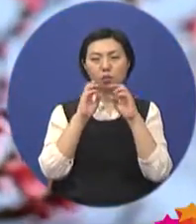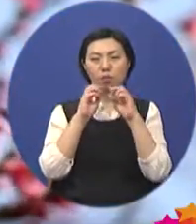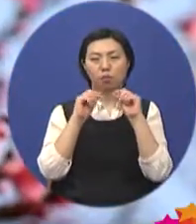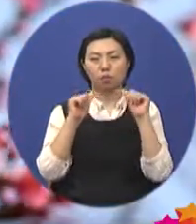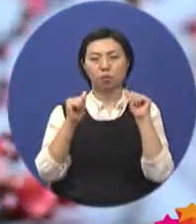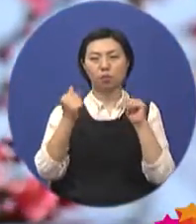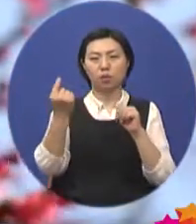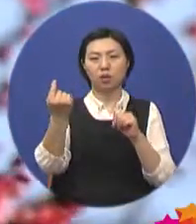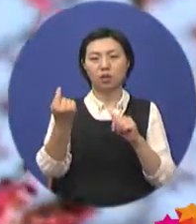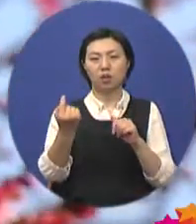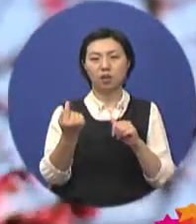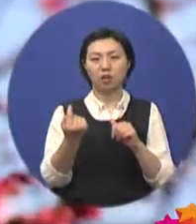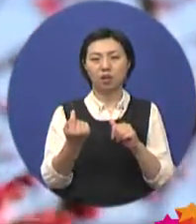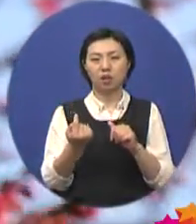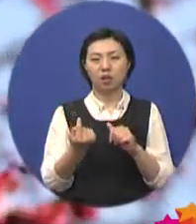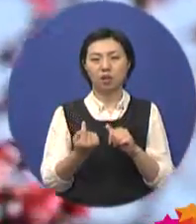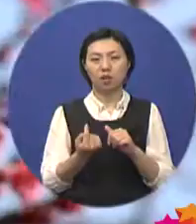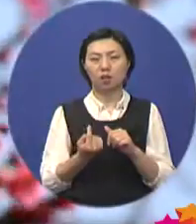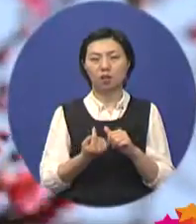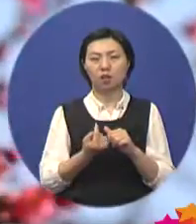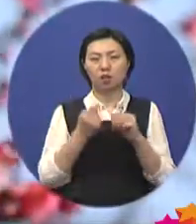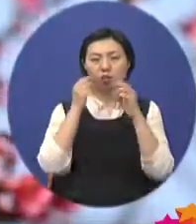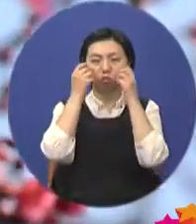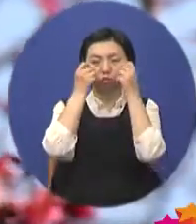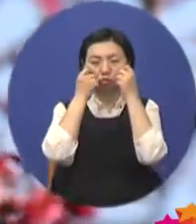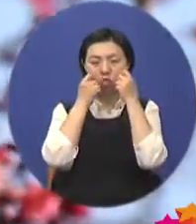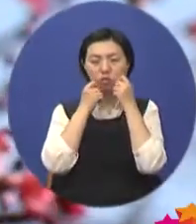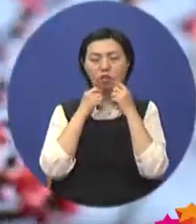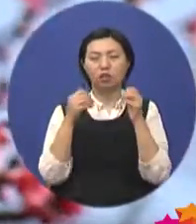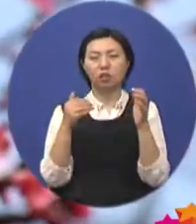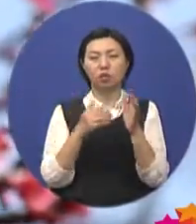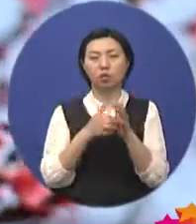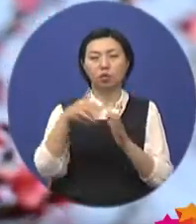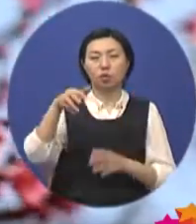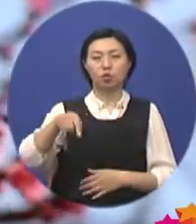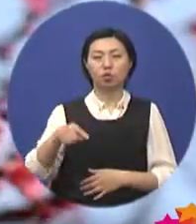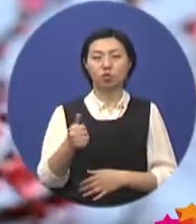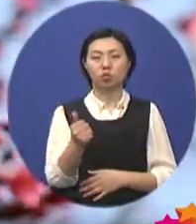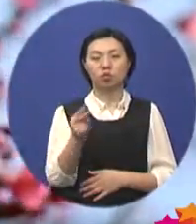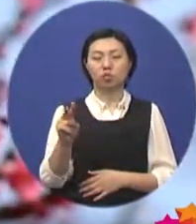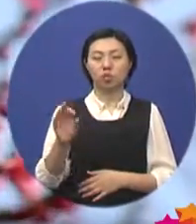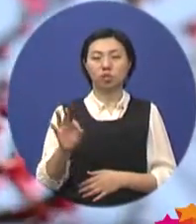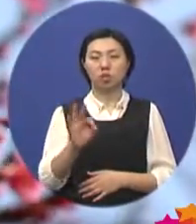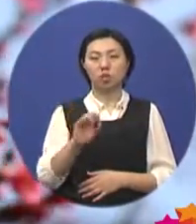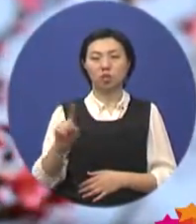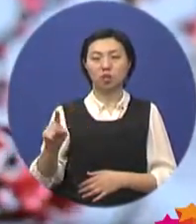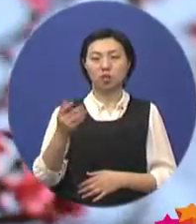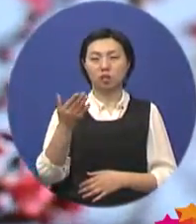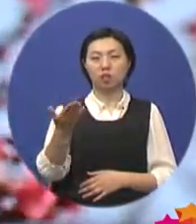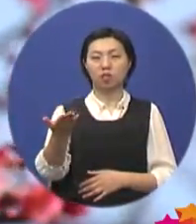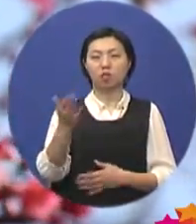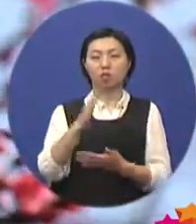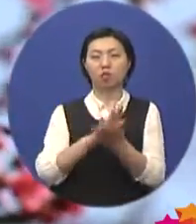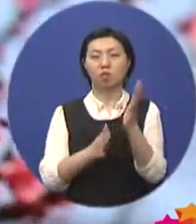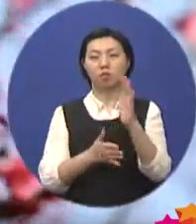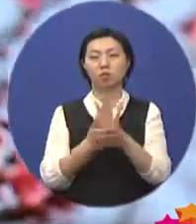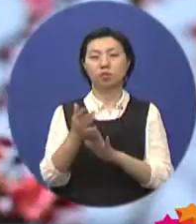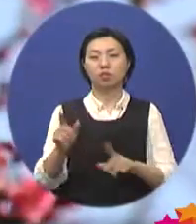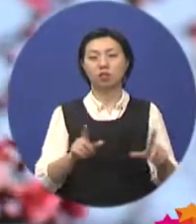땅도 울었다고 순양아 너 없인 못